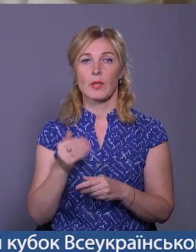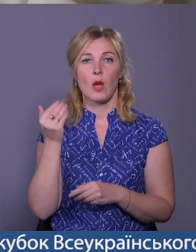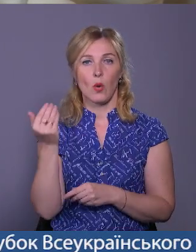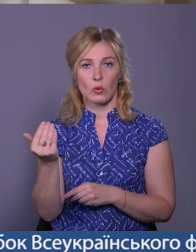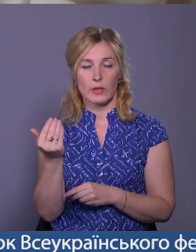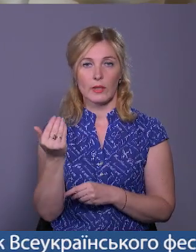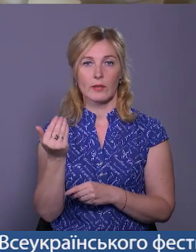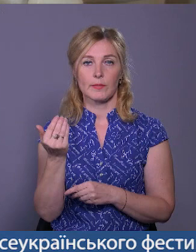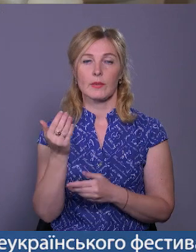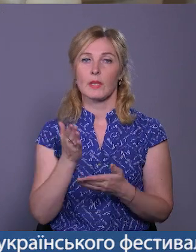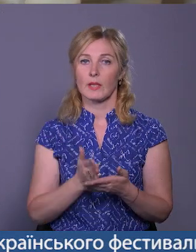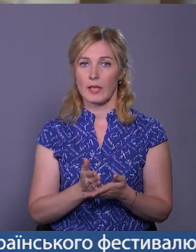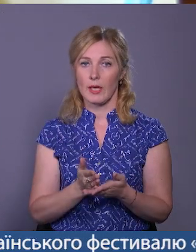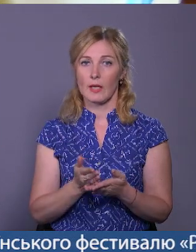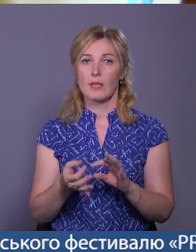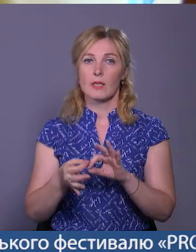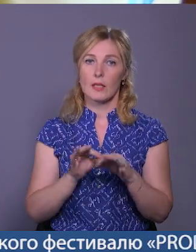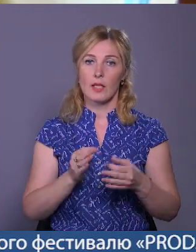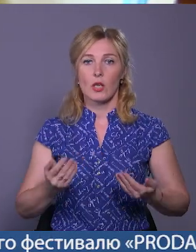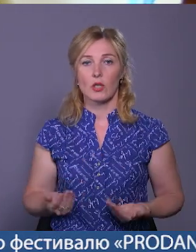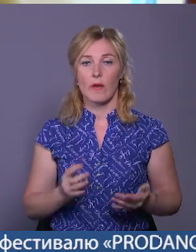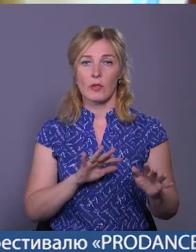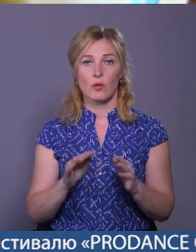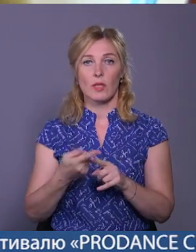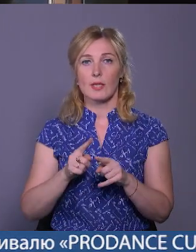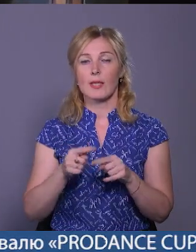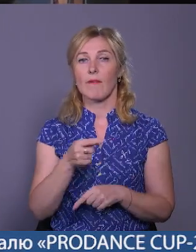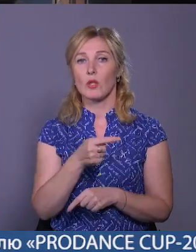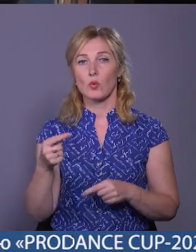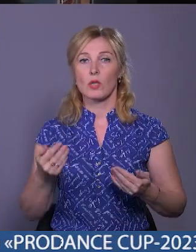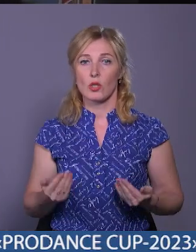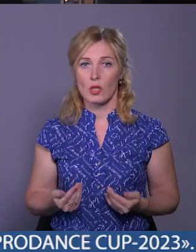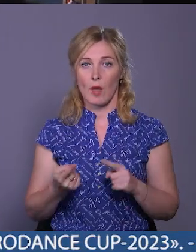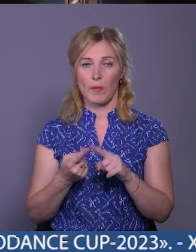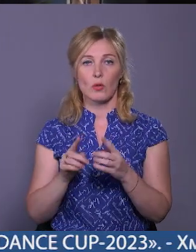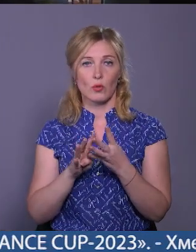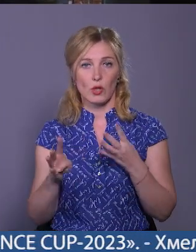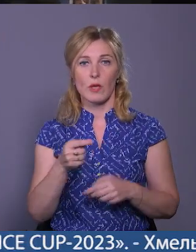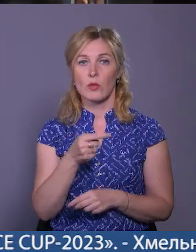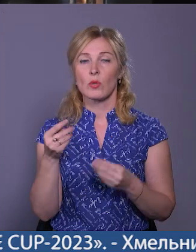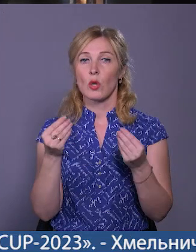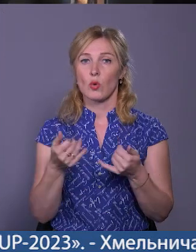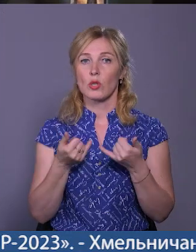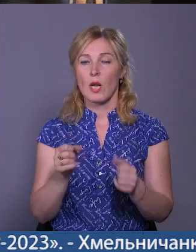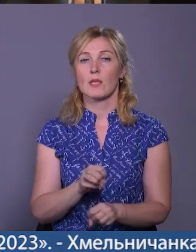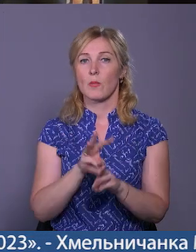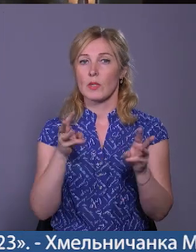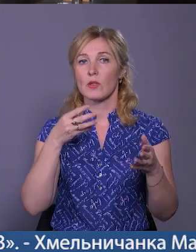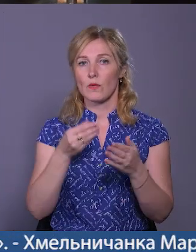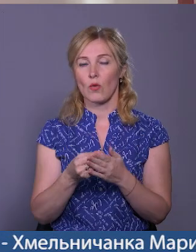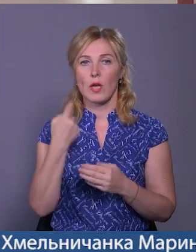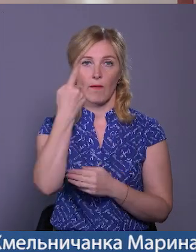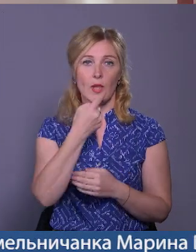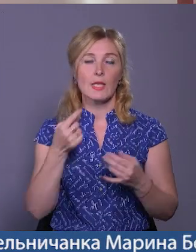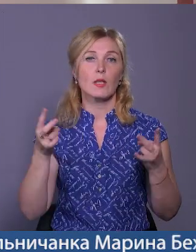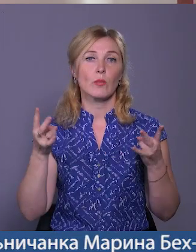них На даному етапі є складна життєва ситуація це І відсутність житла насамперед за відсутність коштів для забезпечення своїх власних